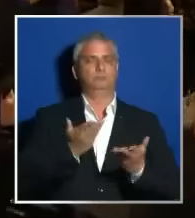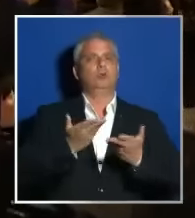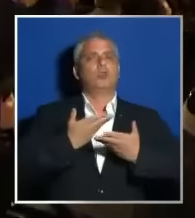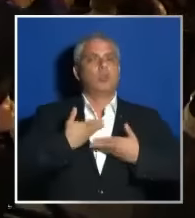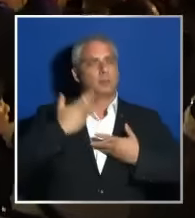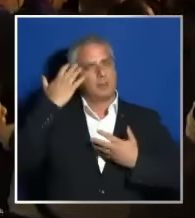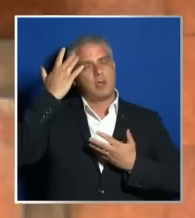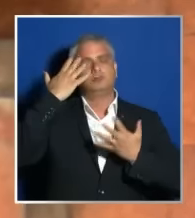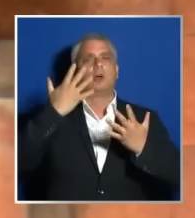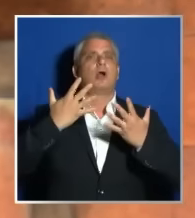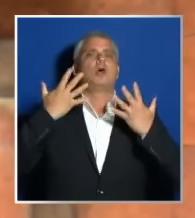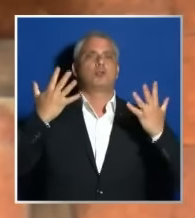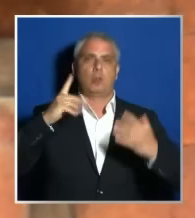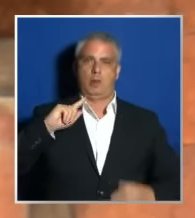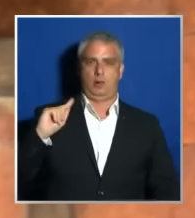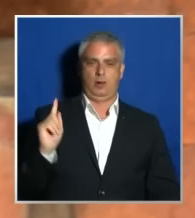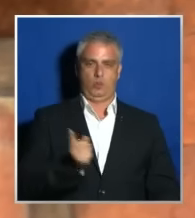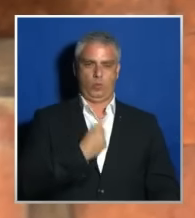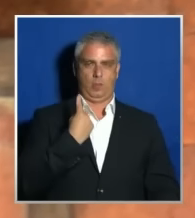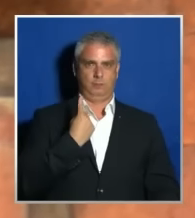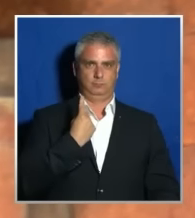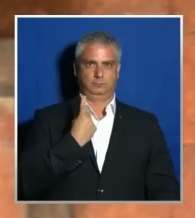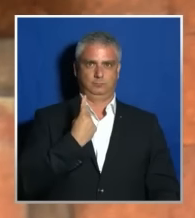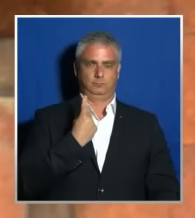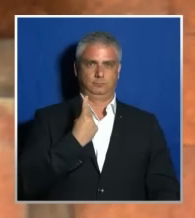שנותנים השראה כבירה לכולנו,